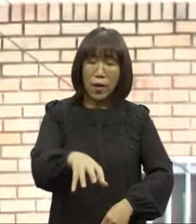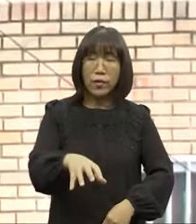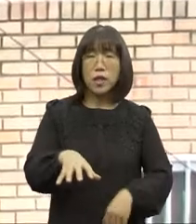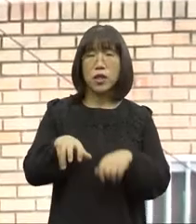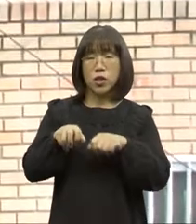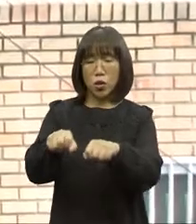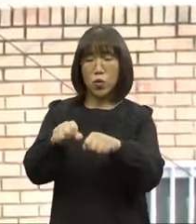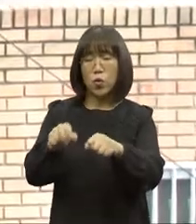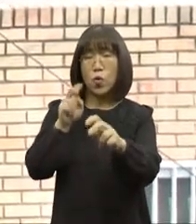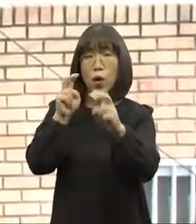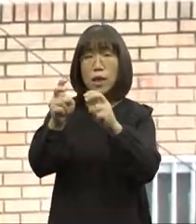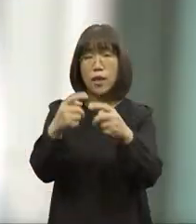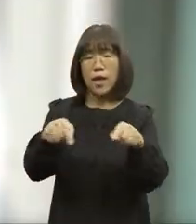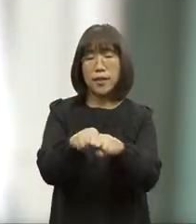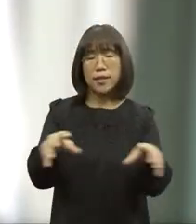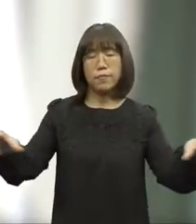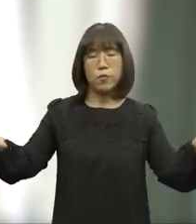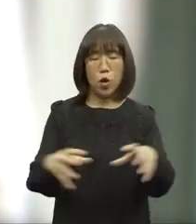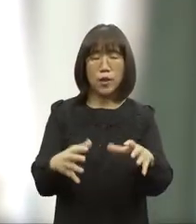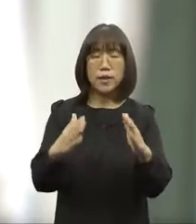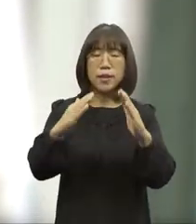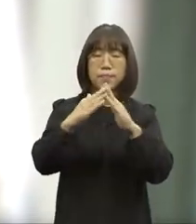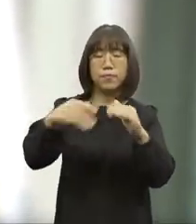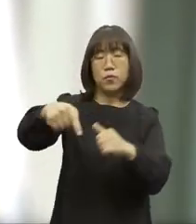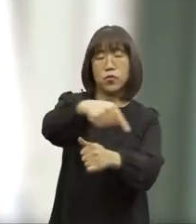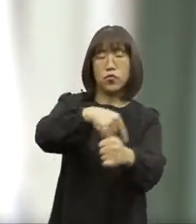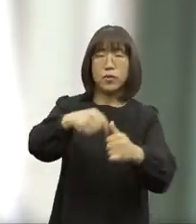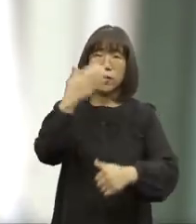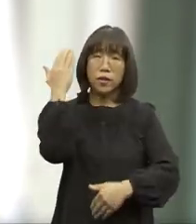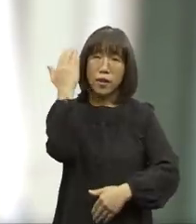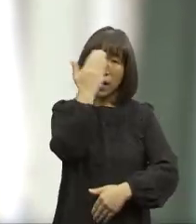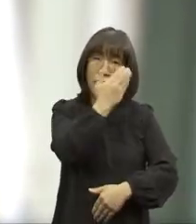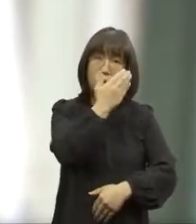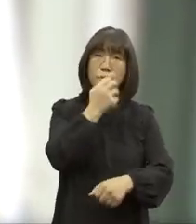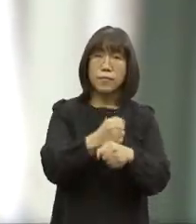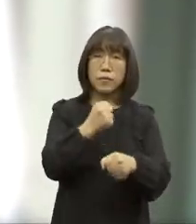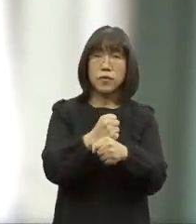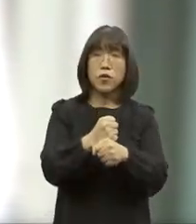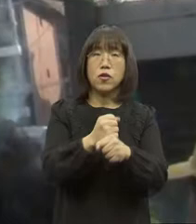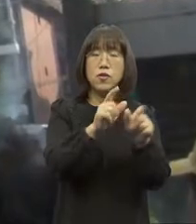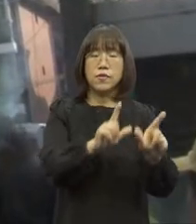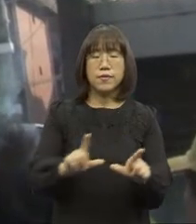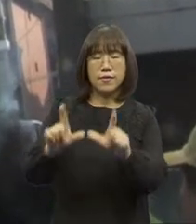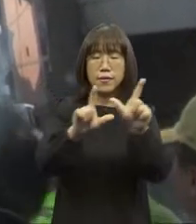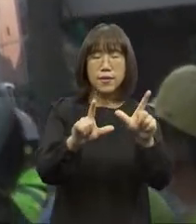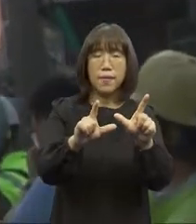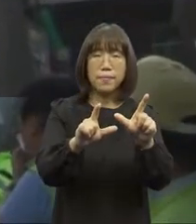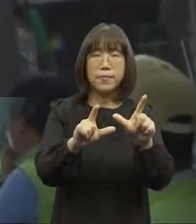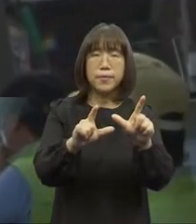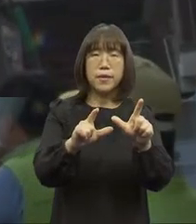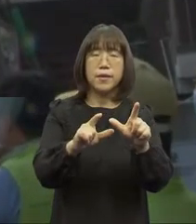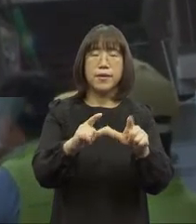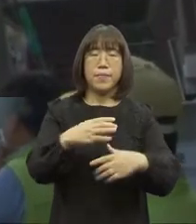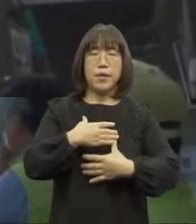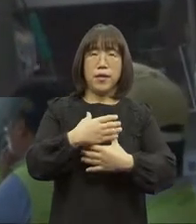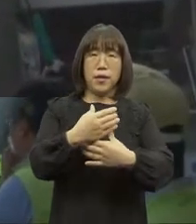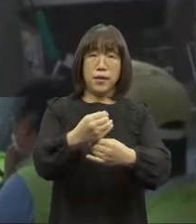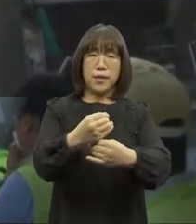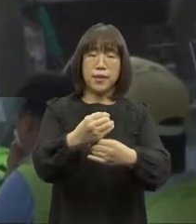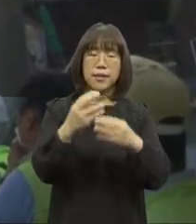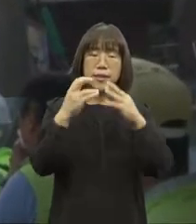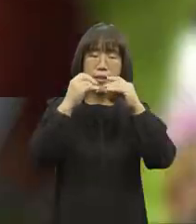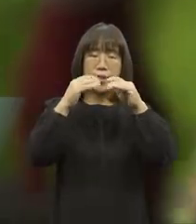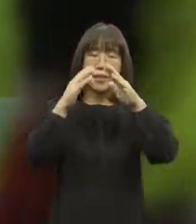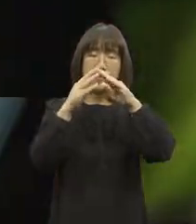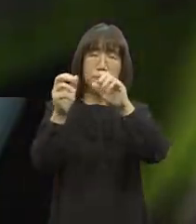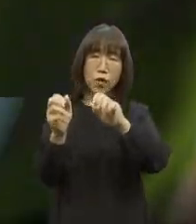과 청소업체 등이 협력해 주거환경을 개선하고 정서 지원을 통해 일상생활에 유지토록 지원한